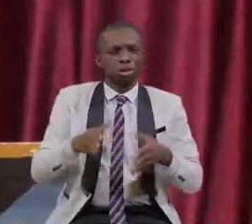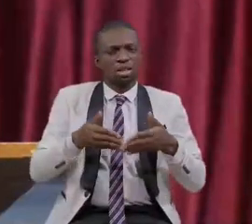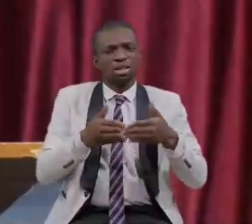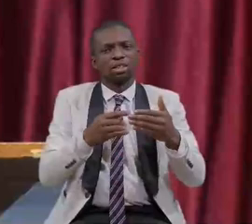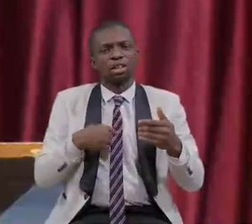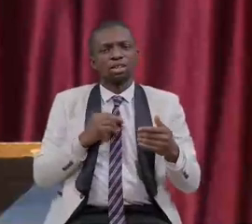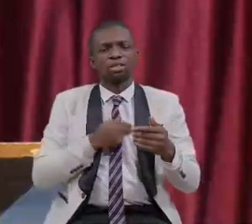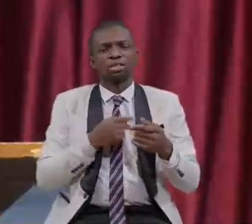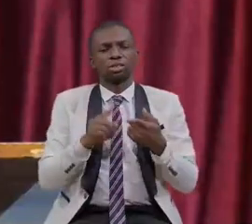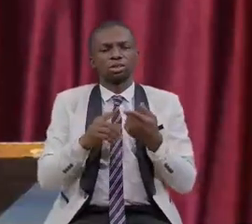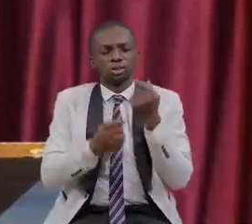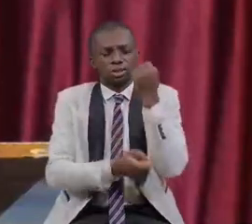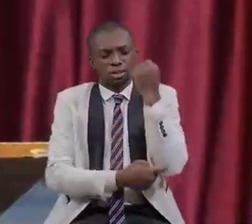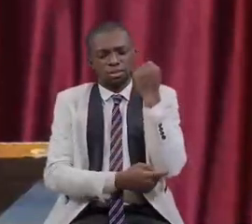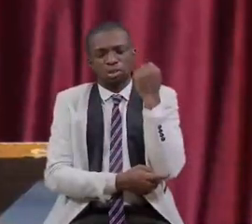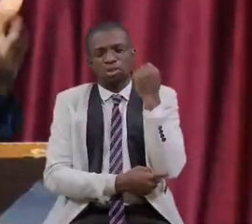Délivre-nous.